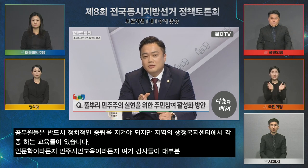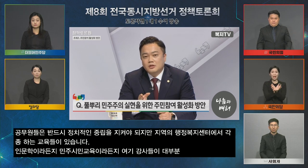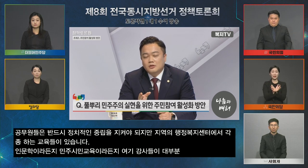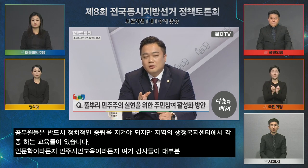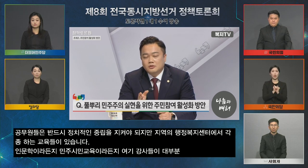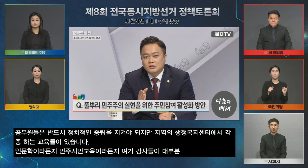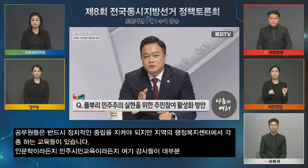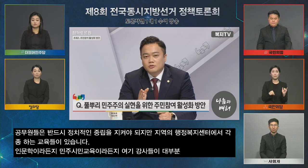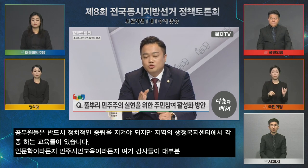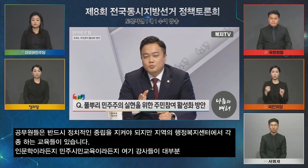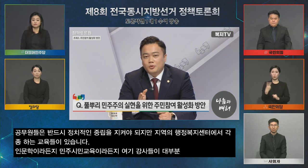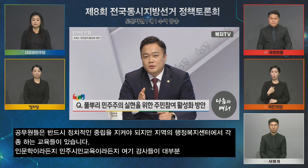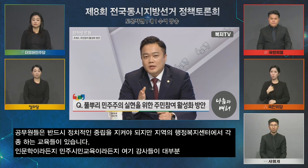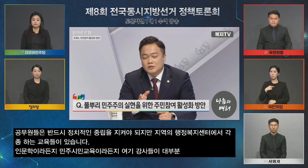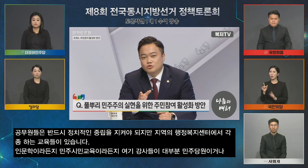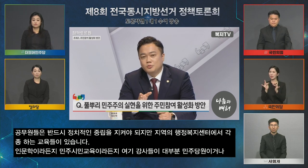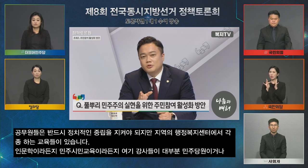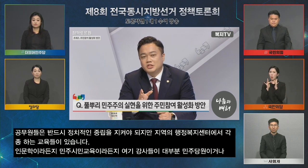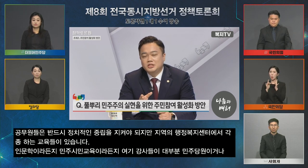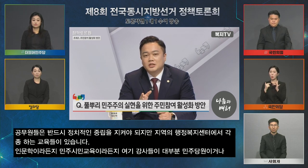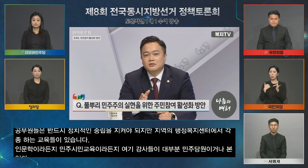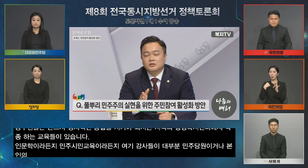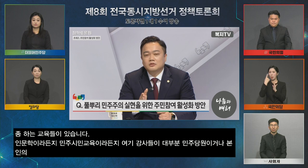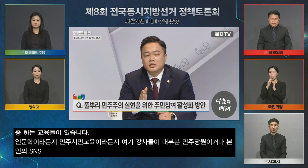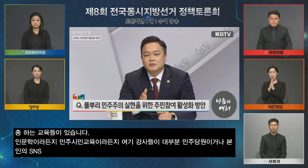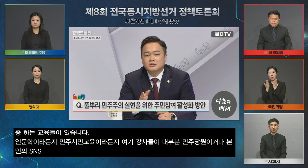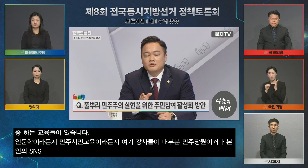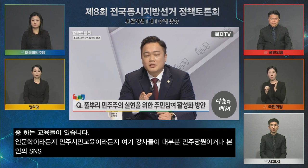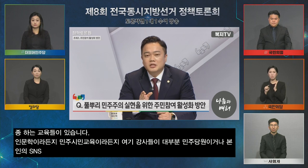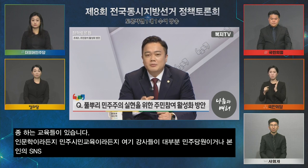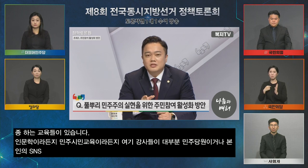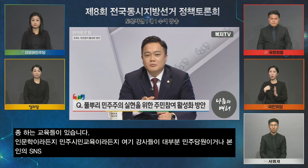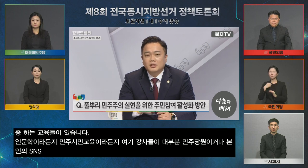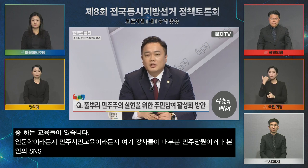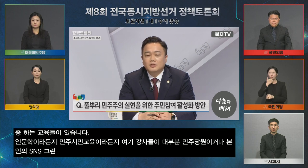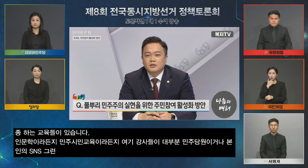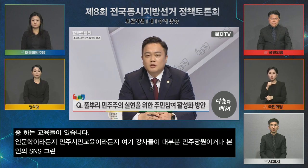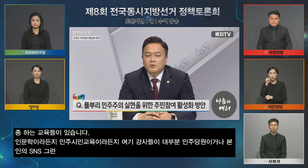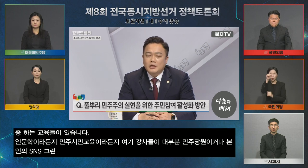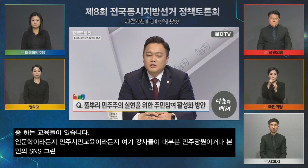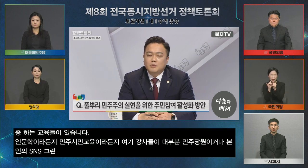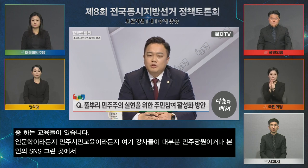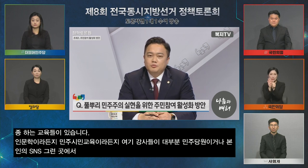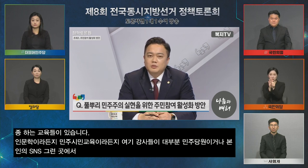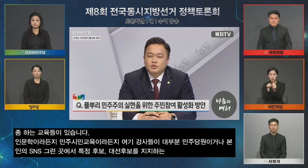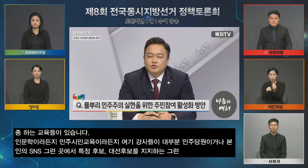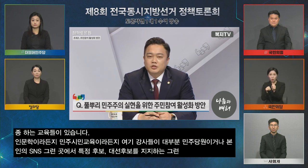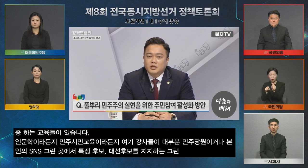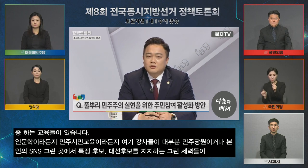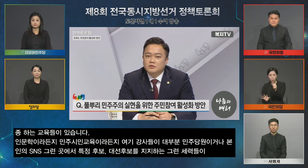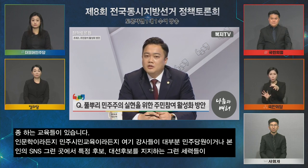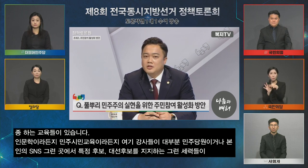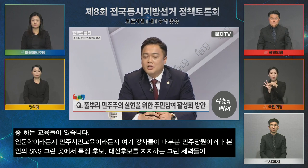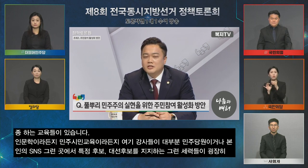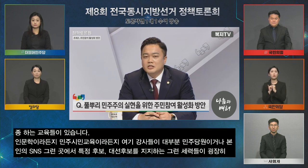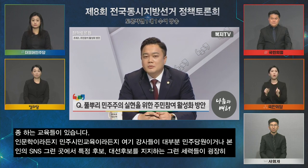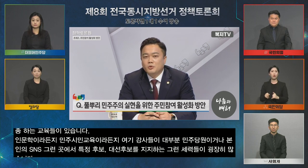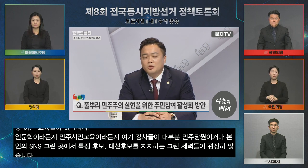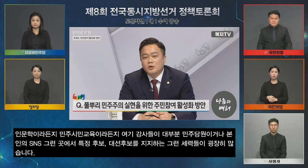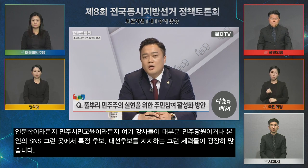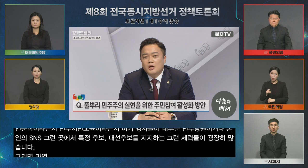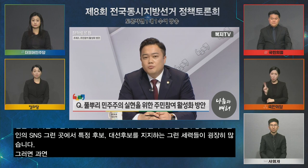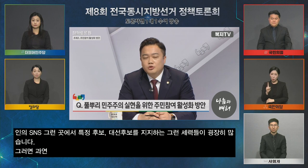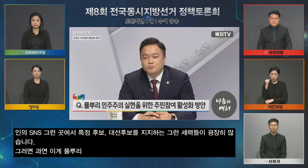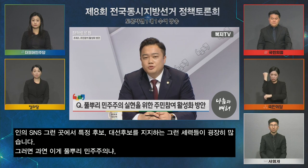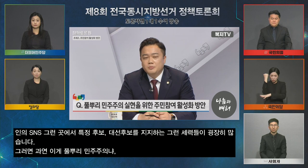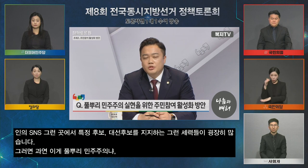곳에서 어떤 특정 후보, 대선 후보를 지지하는 그런 세력들이 굉장히 많습니다. 그럼 과연 이게 풀뿌리 민주주의냐? 저는 그렇게 생각하지 않습니다.